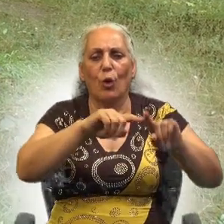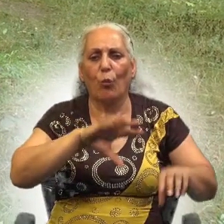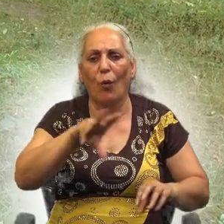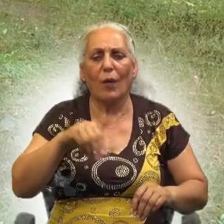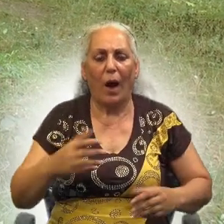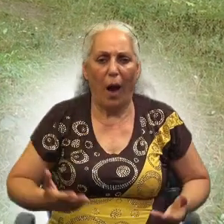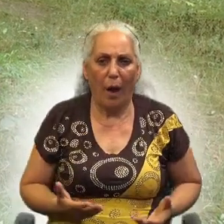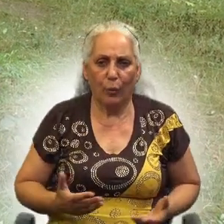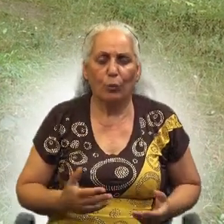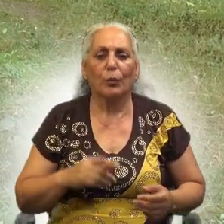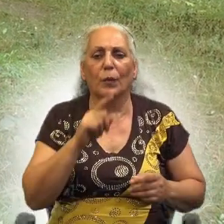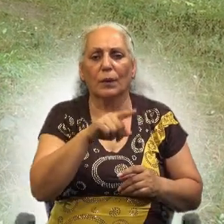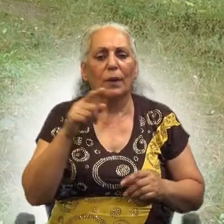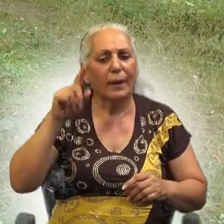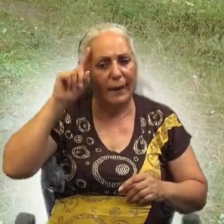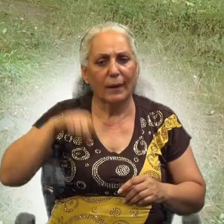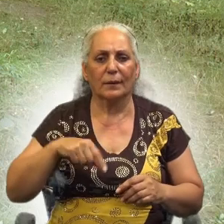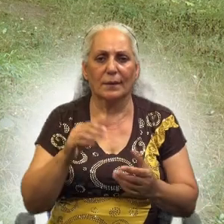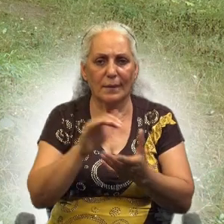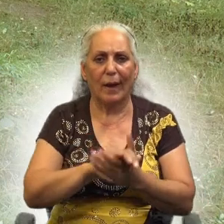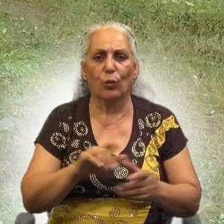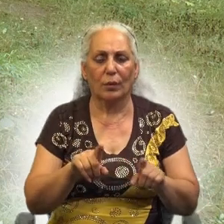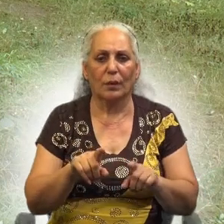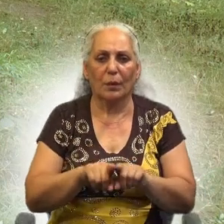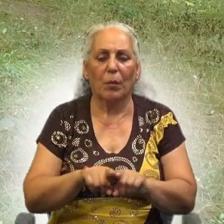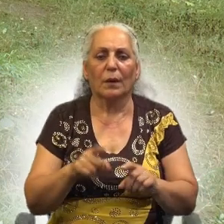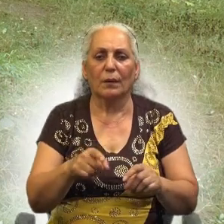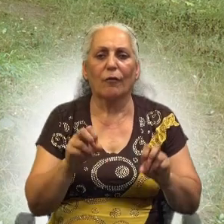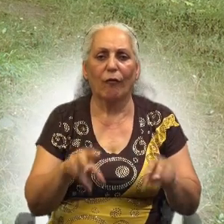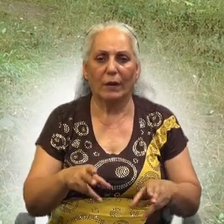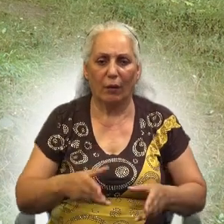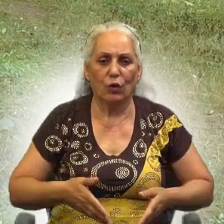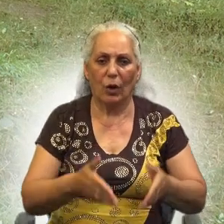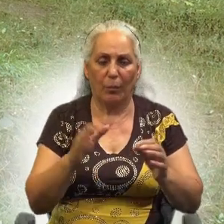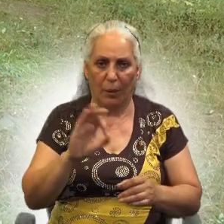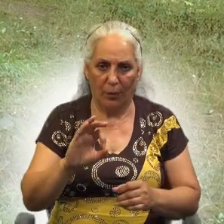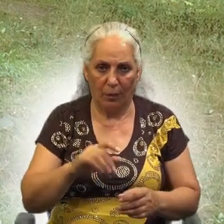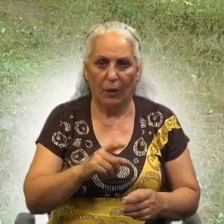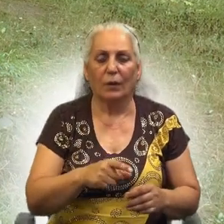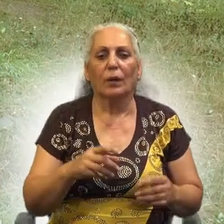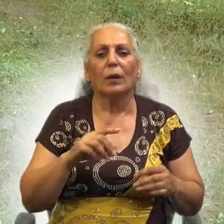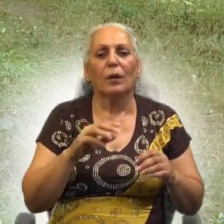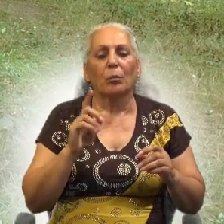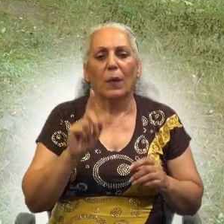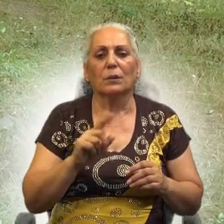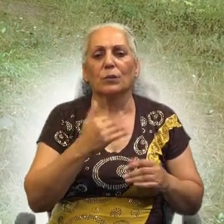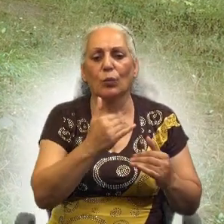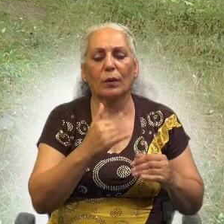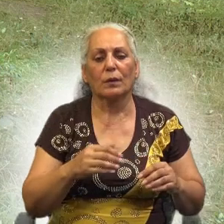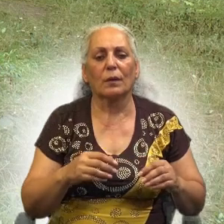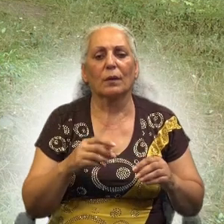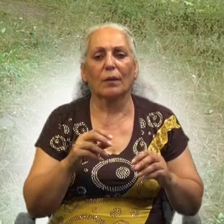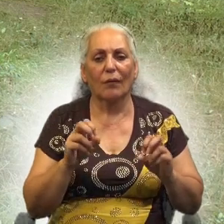են վտանգավոր տարածքներից, բայց մեր արած վտանգի իրազեկման աշխատանքները